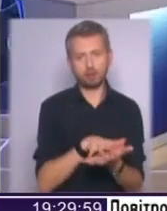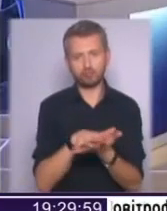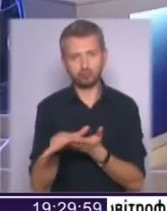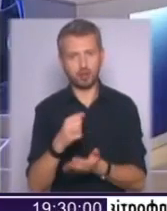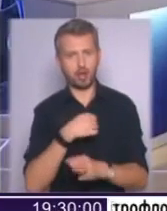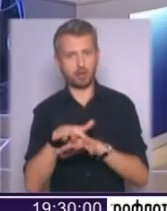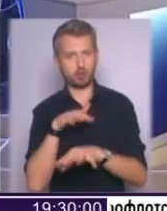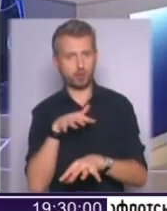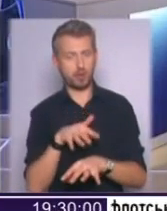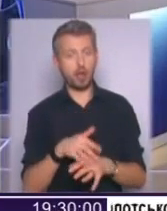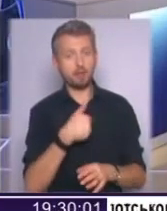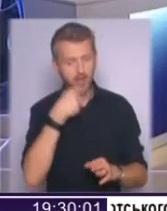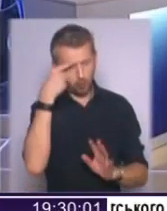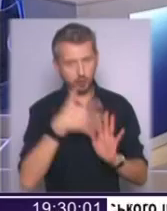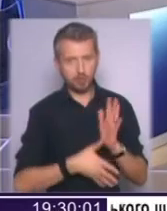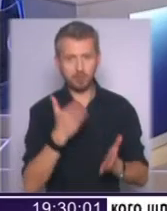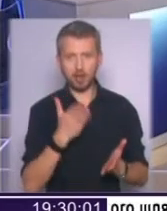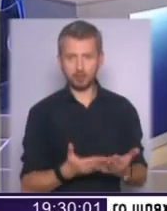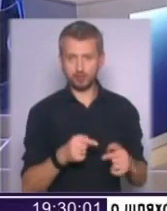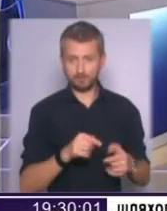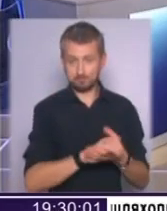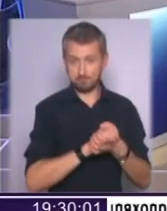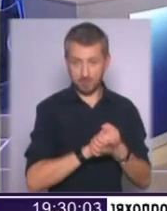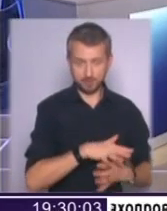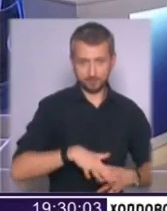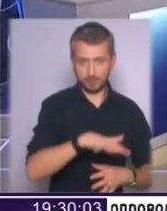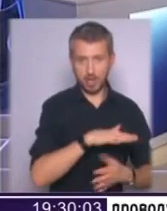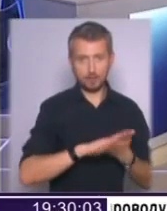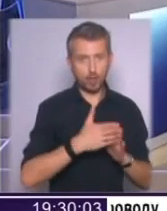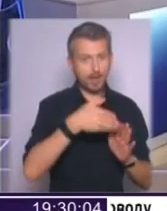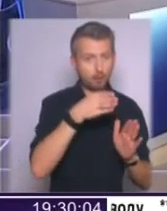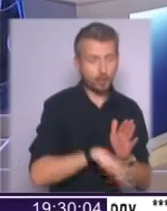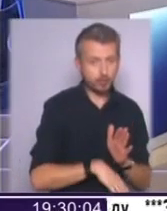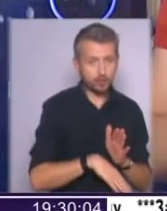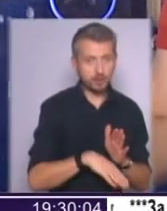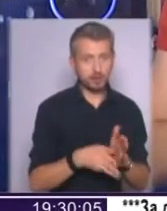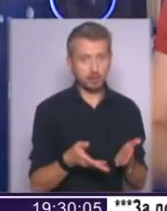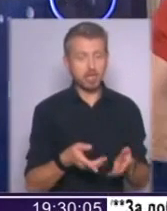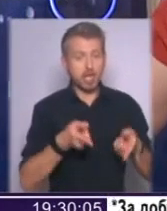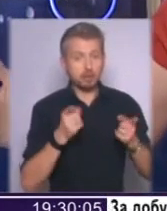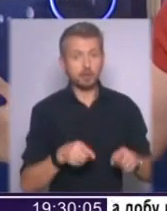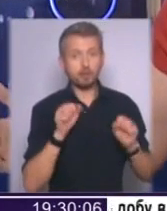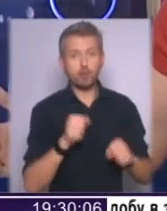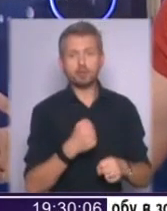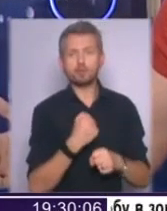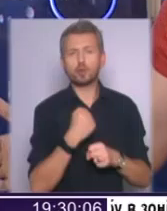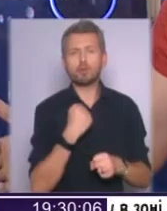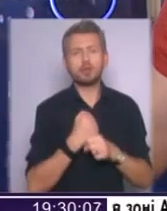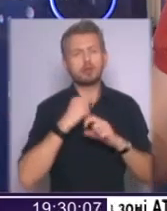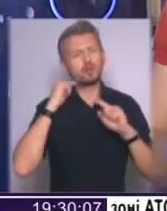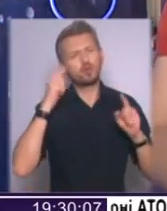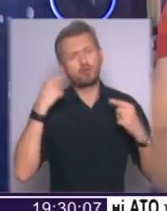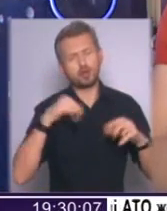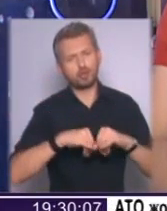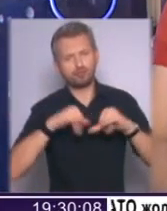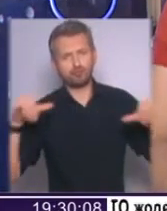розуміємо, що якщо в тилу ситуація погіршується, то насправді ми можемо зробити фантастично величезний бюджет армії, але